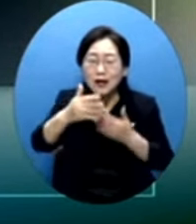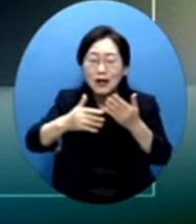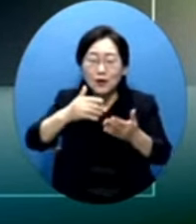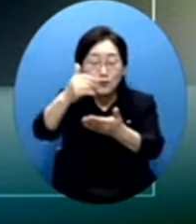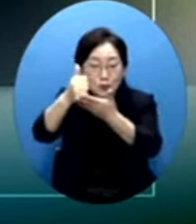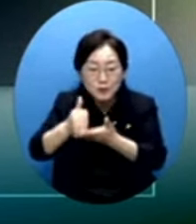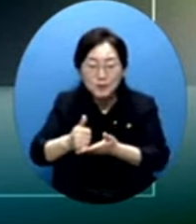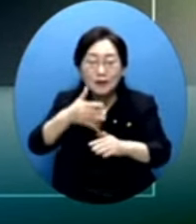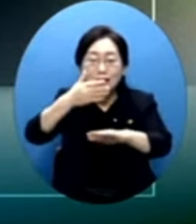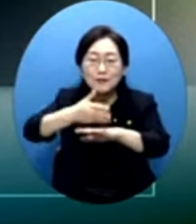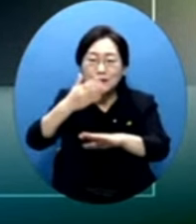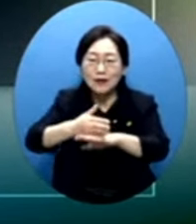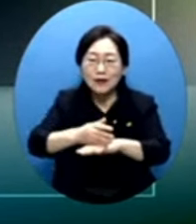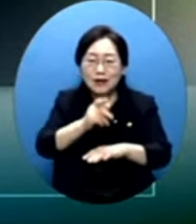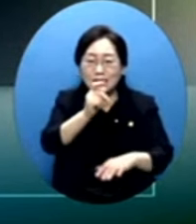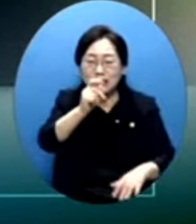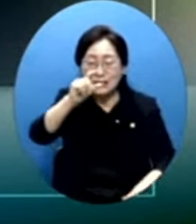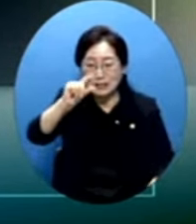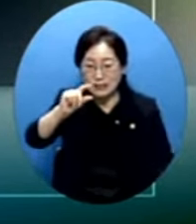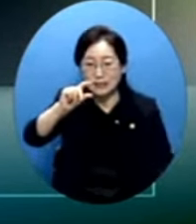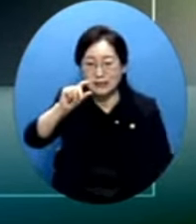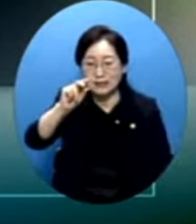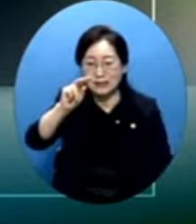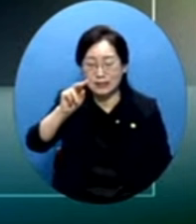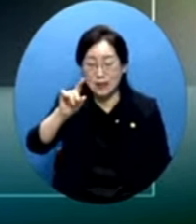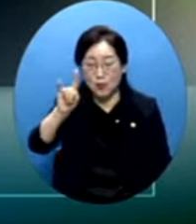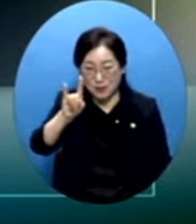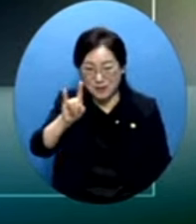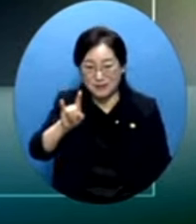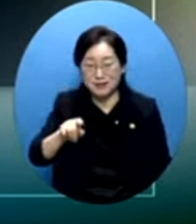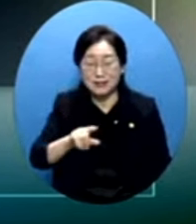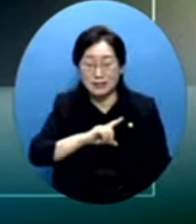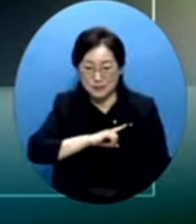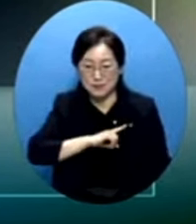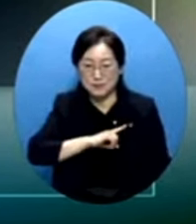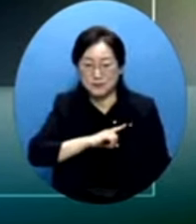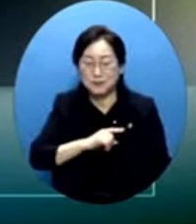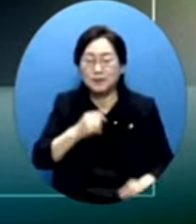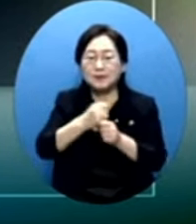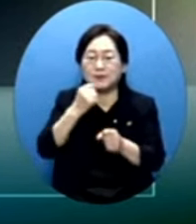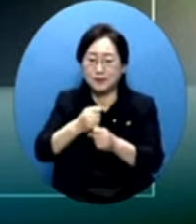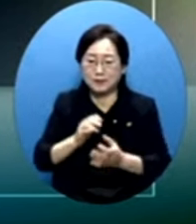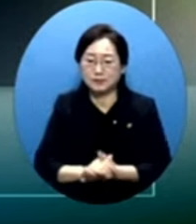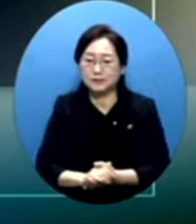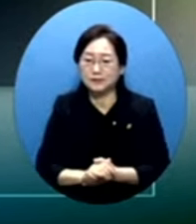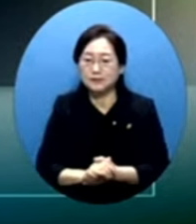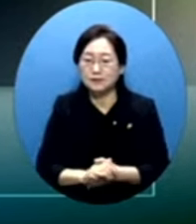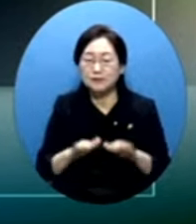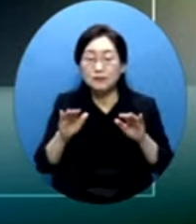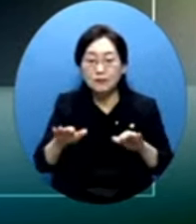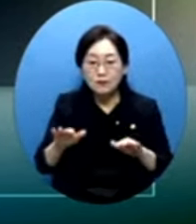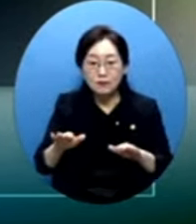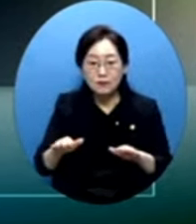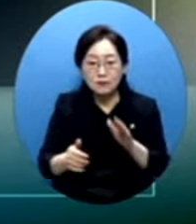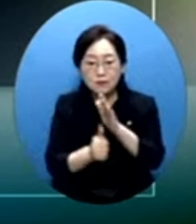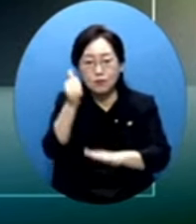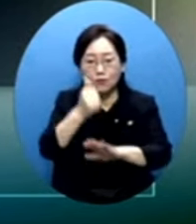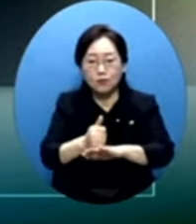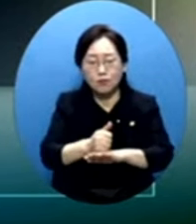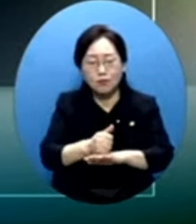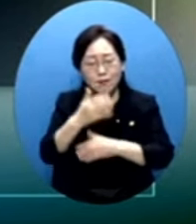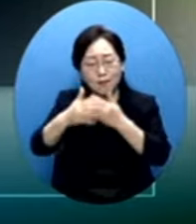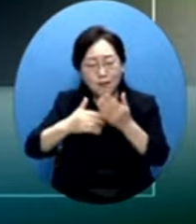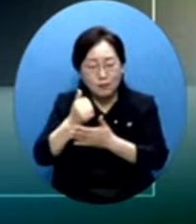감사합니다라는 제목 으로이 회사 이름을 만들고 지금 크게 성공하여 하나님 경을 돌리고